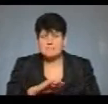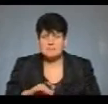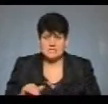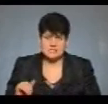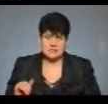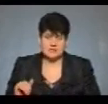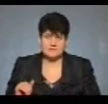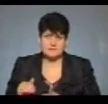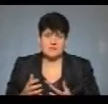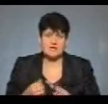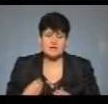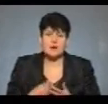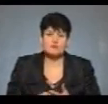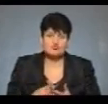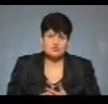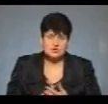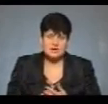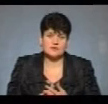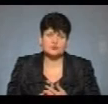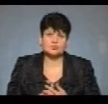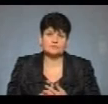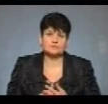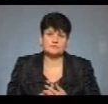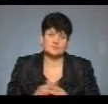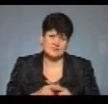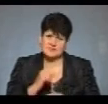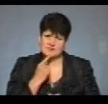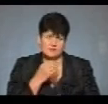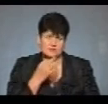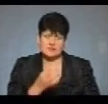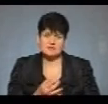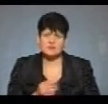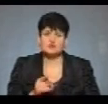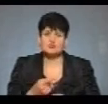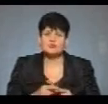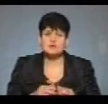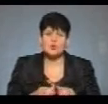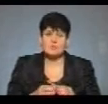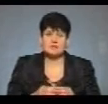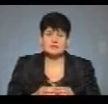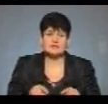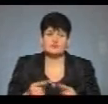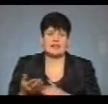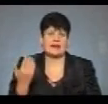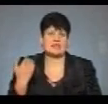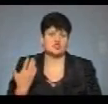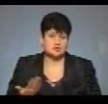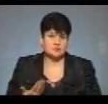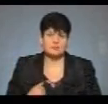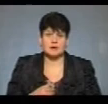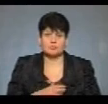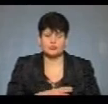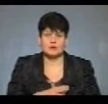безпосереднього прийняття бюджету. От, тобто, ну, досить складно сказати, чому ці громади не утворювалися раніше. От ми були